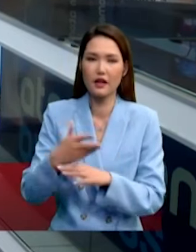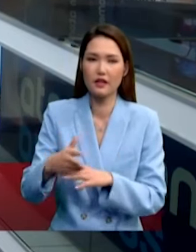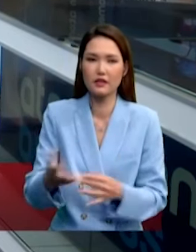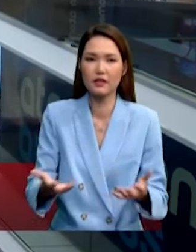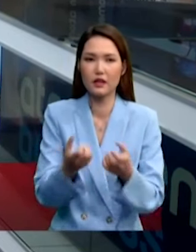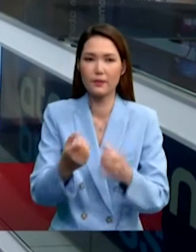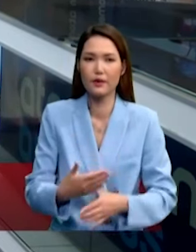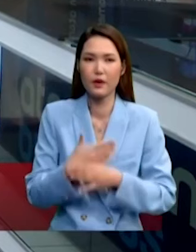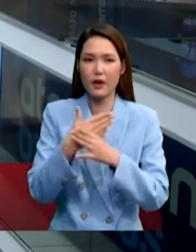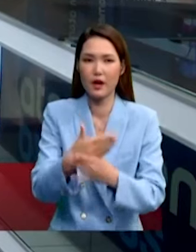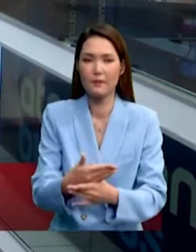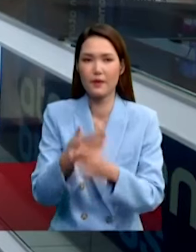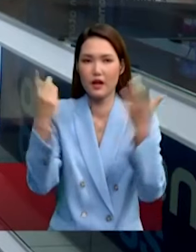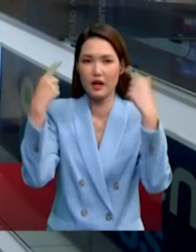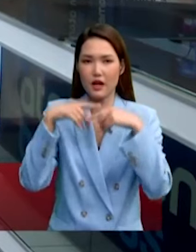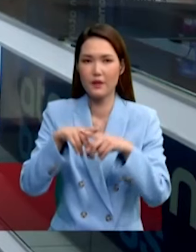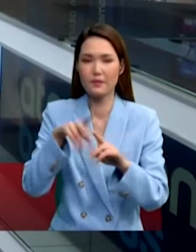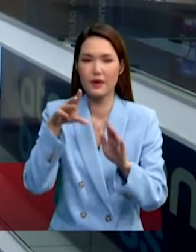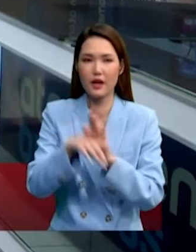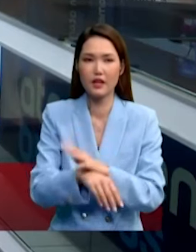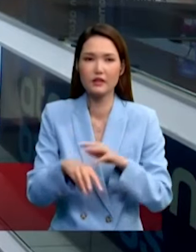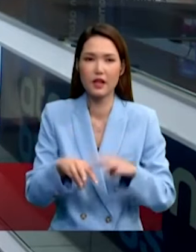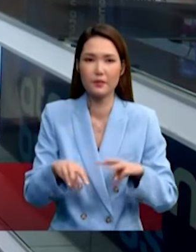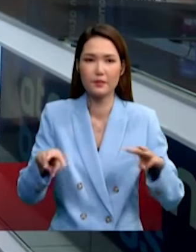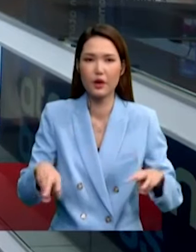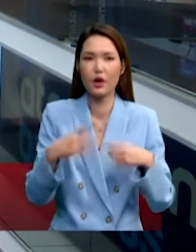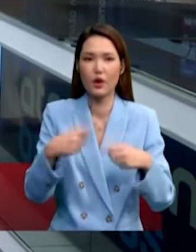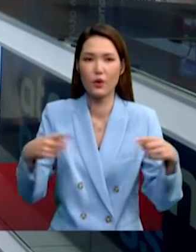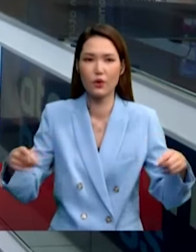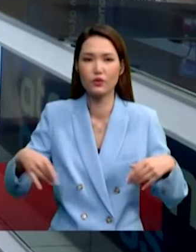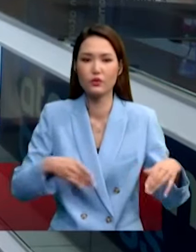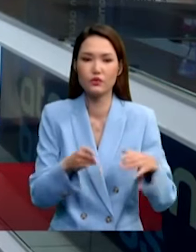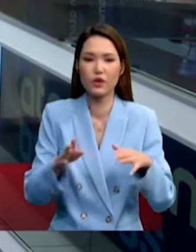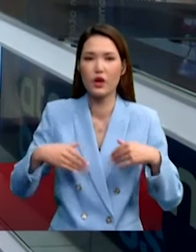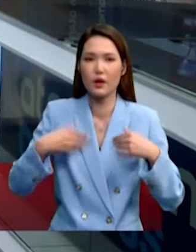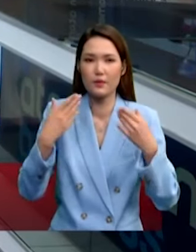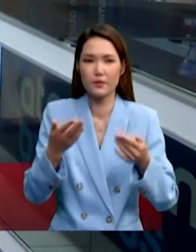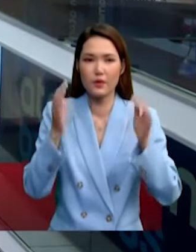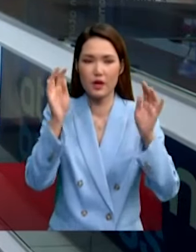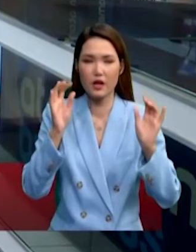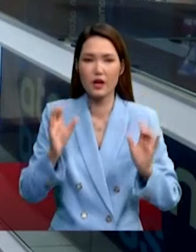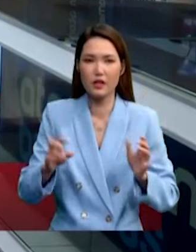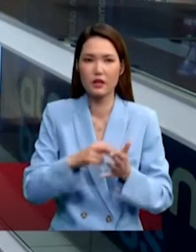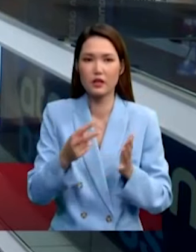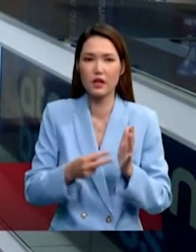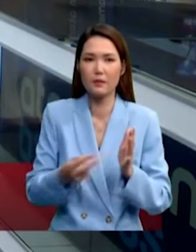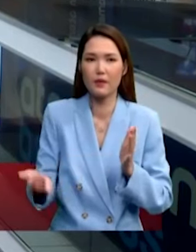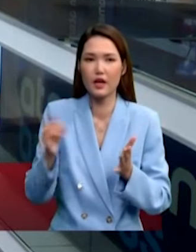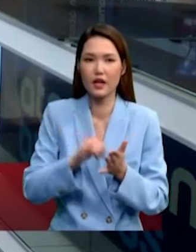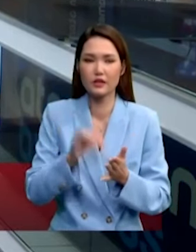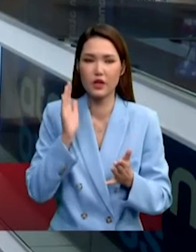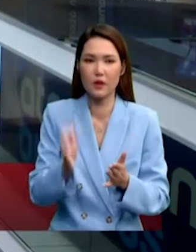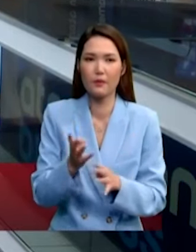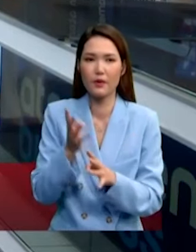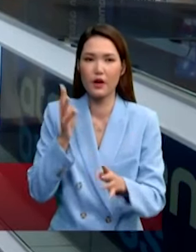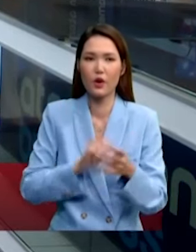құтқаруға көмектесет деген механизмнің бірі. Мәжілісте бұдан өзгеде жолдар ұсынылды. Олар заң жобасына енгізілетін болады.